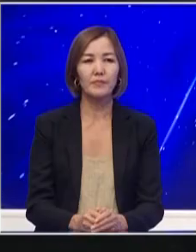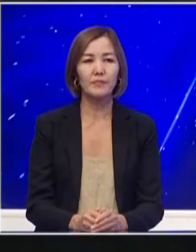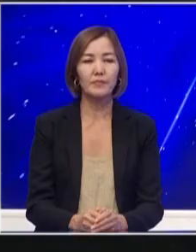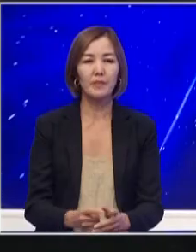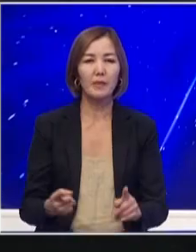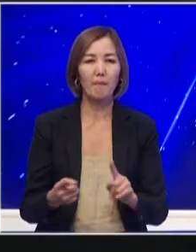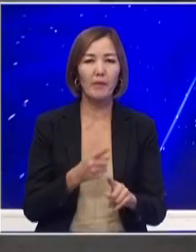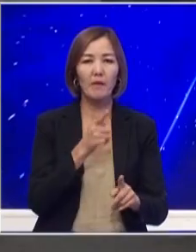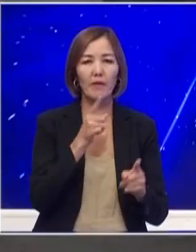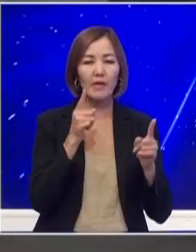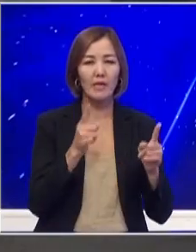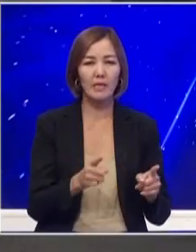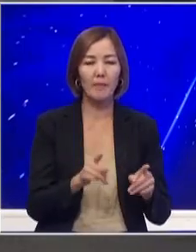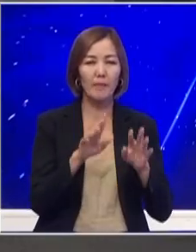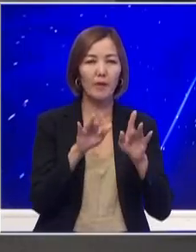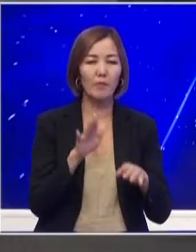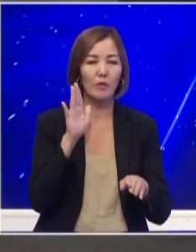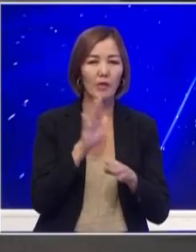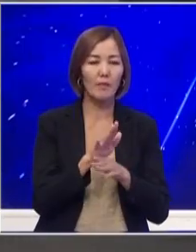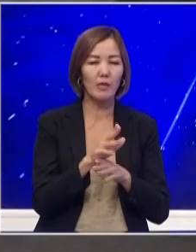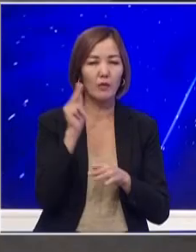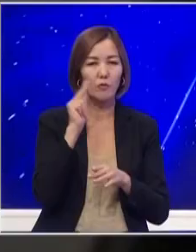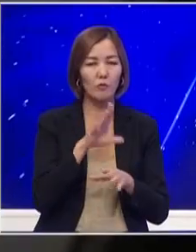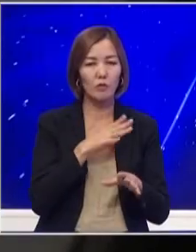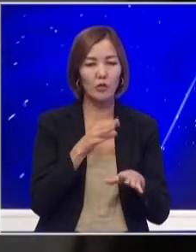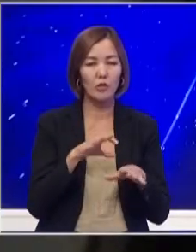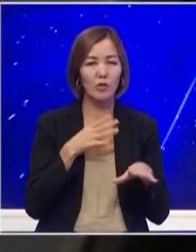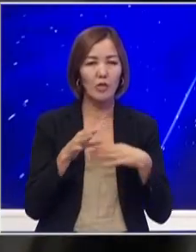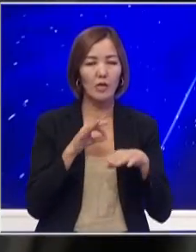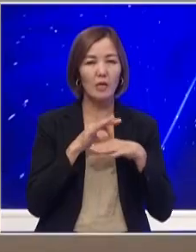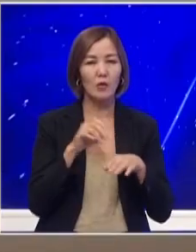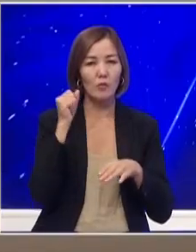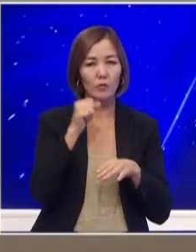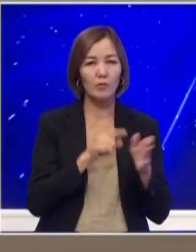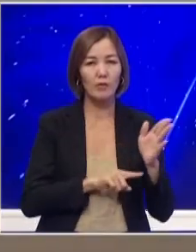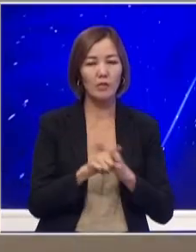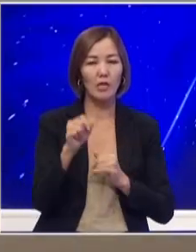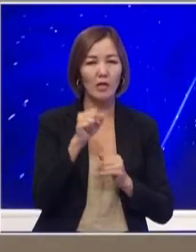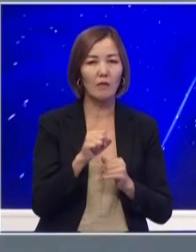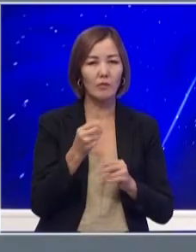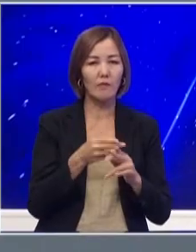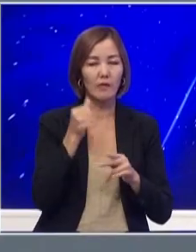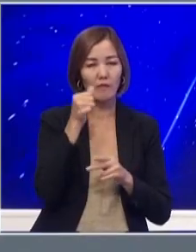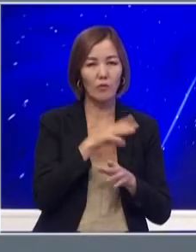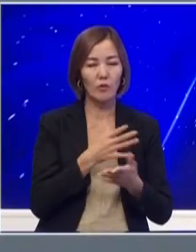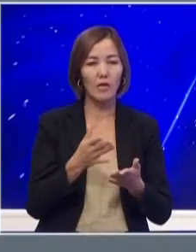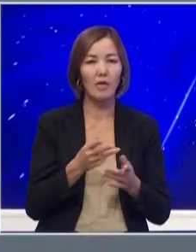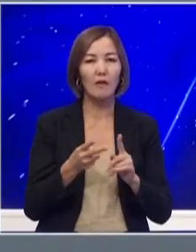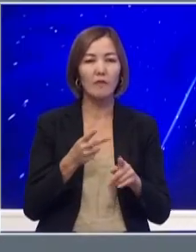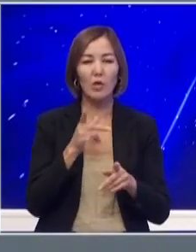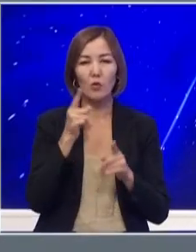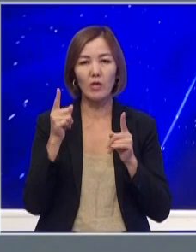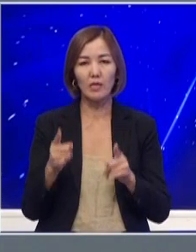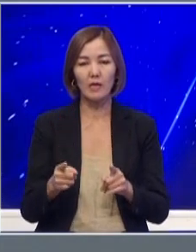Первый этап в формате компьютерных командно-штабных учений был проведен в Узбекистане еще в начале августа текущего года. На втором